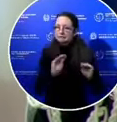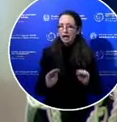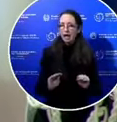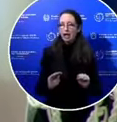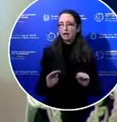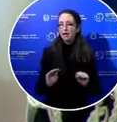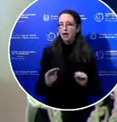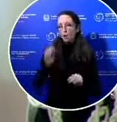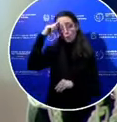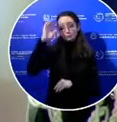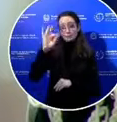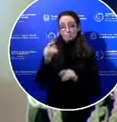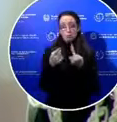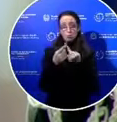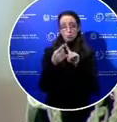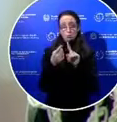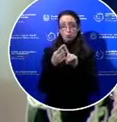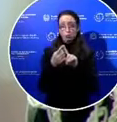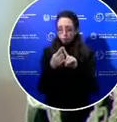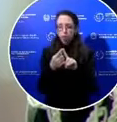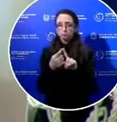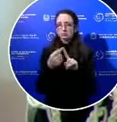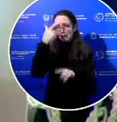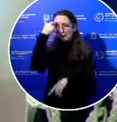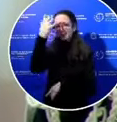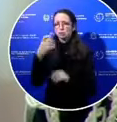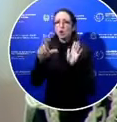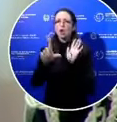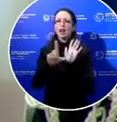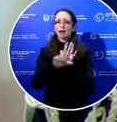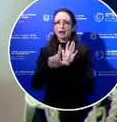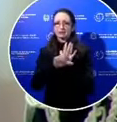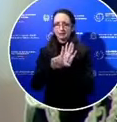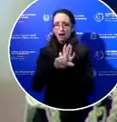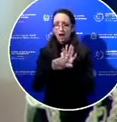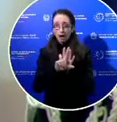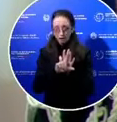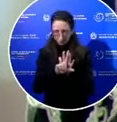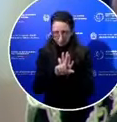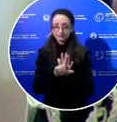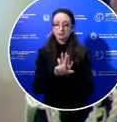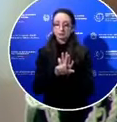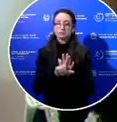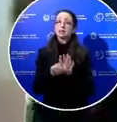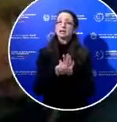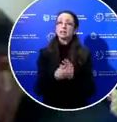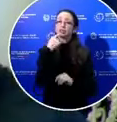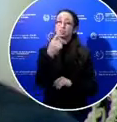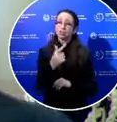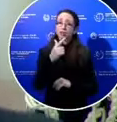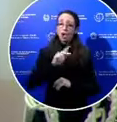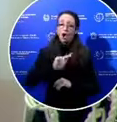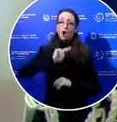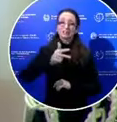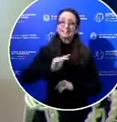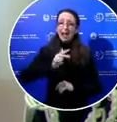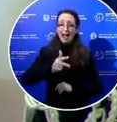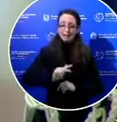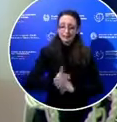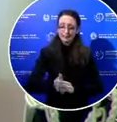di riaffermare un principio, che è quello della legalità. La norma di legge prevede che ogni 3 anni si debba tenere